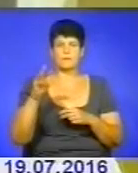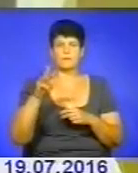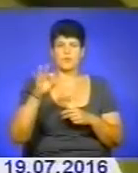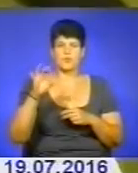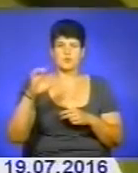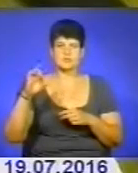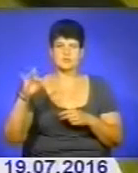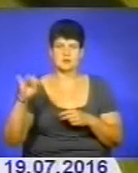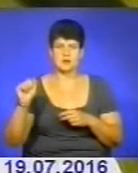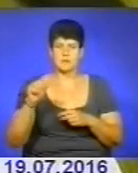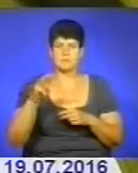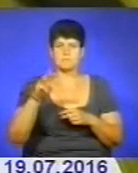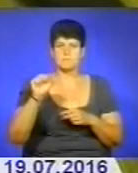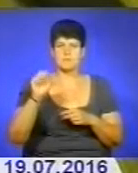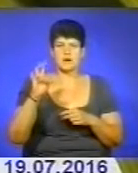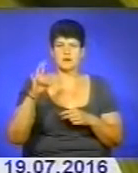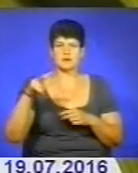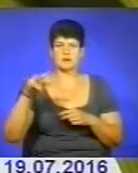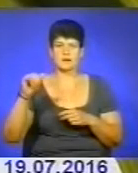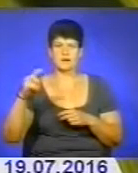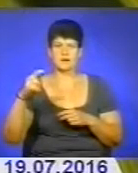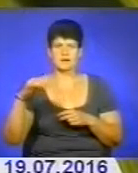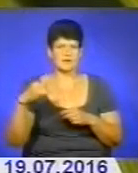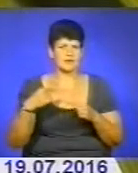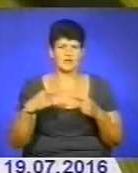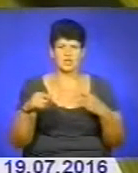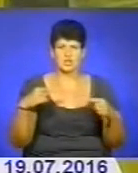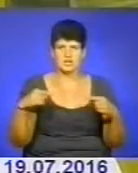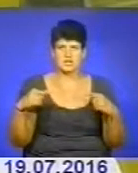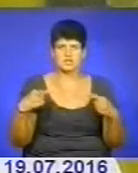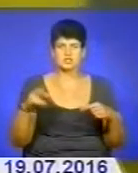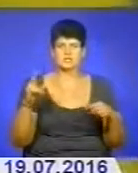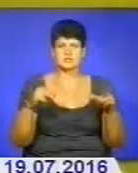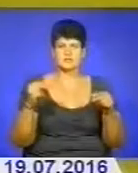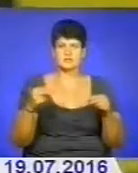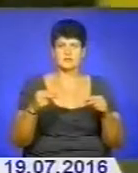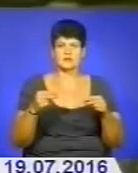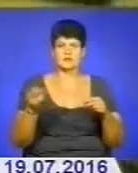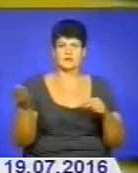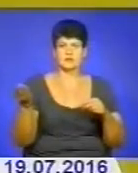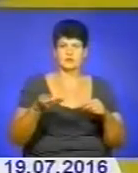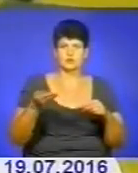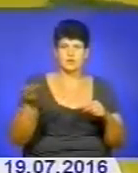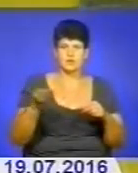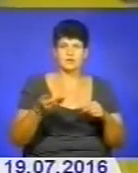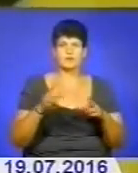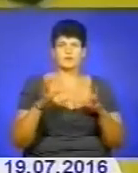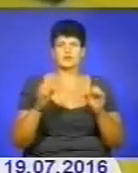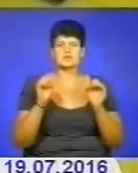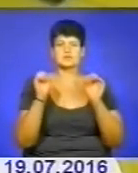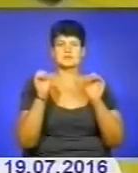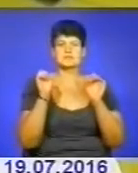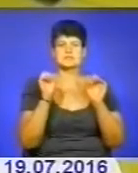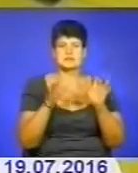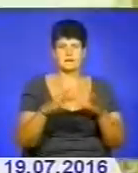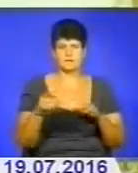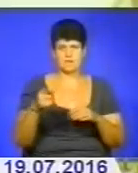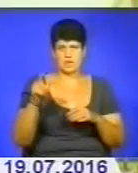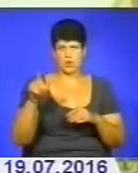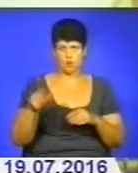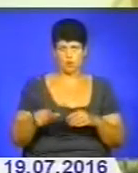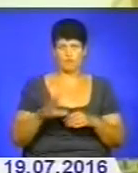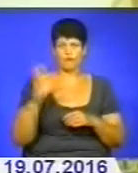Бутчер, Манліхер та інші, а також шансовий інструмент, сокиру і льодоруб здав до органів внутрішніх справ тернополянин.